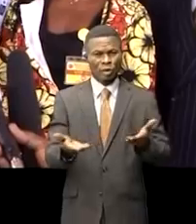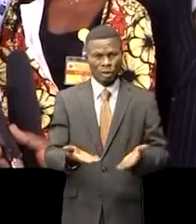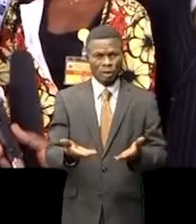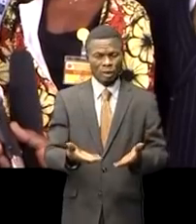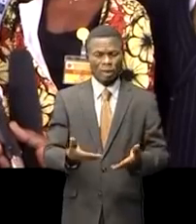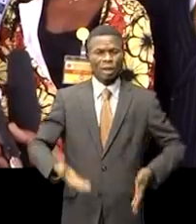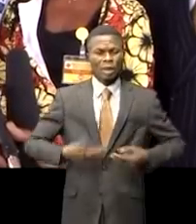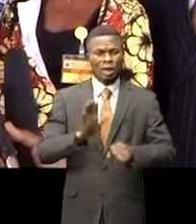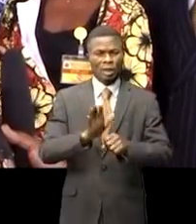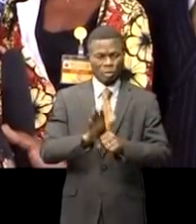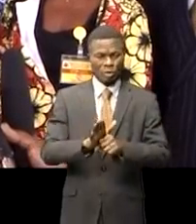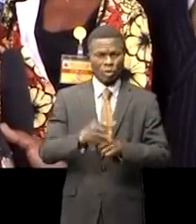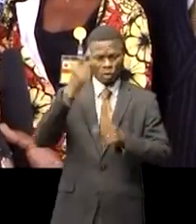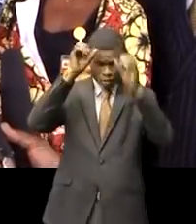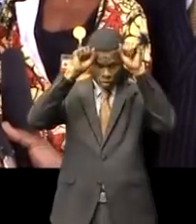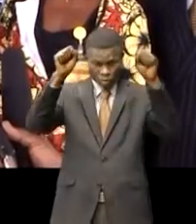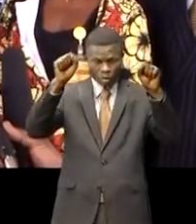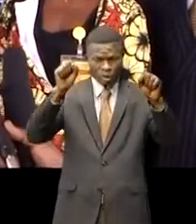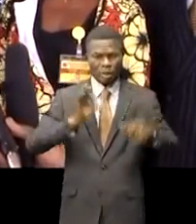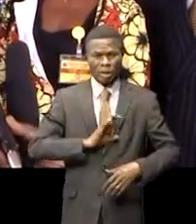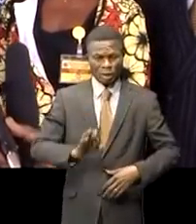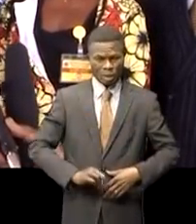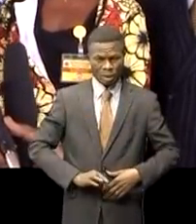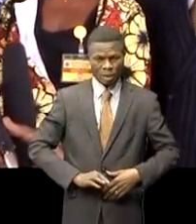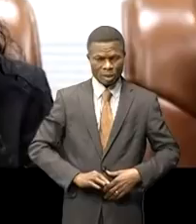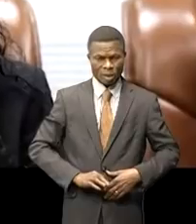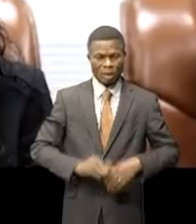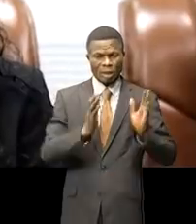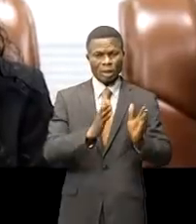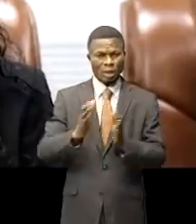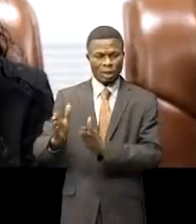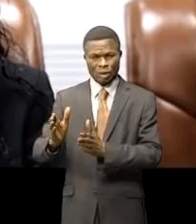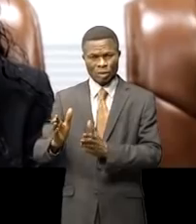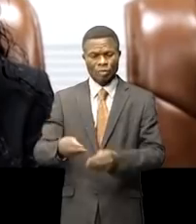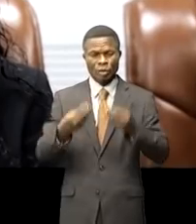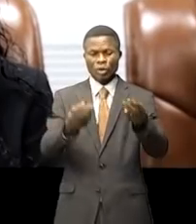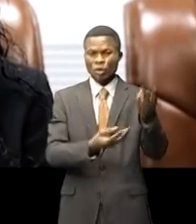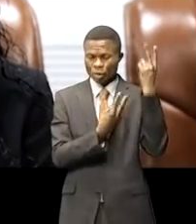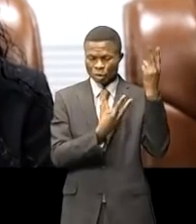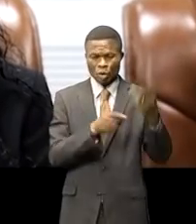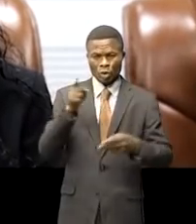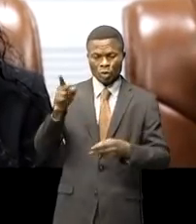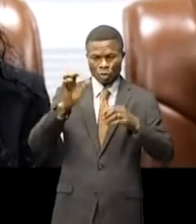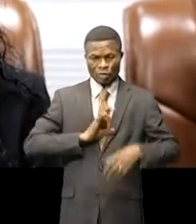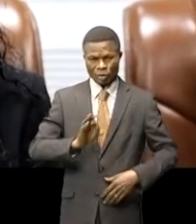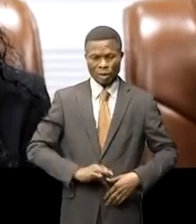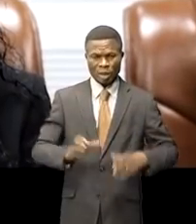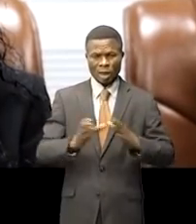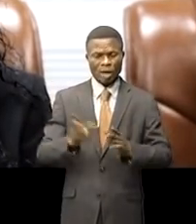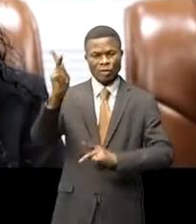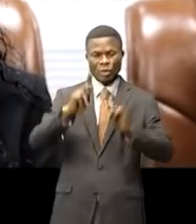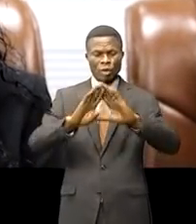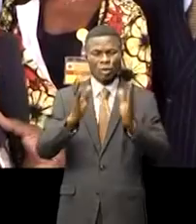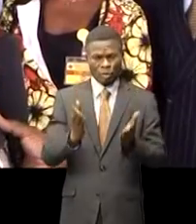appliquent au président de la république de briser la glace de briser la barrière entre lui et sa population